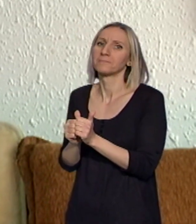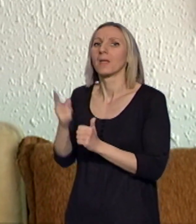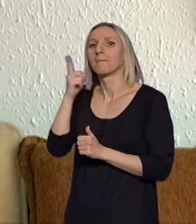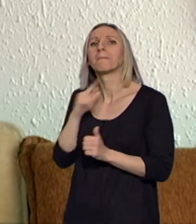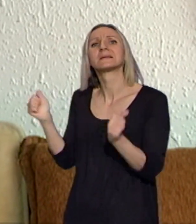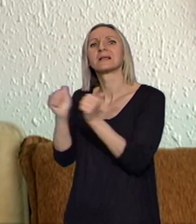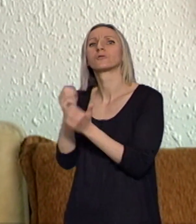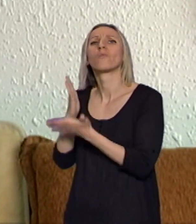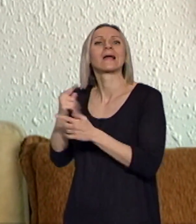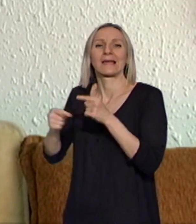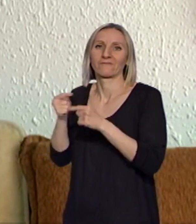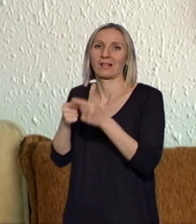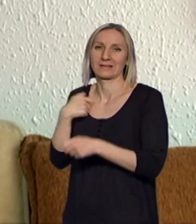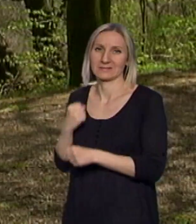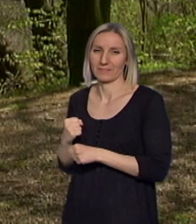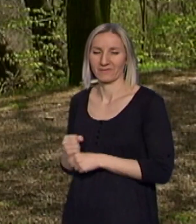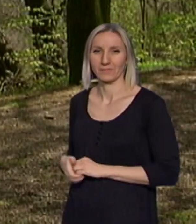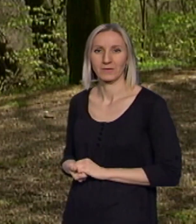mamom kiflićem.